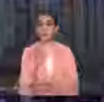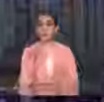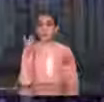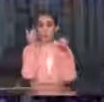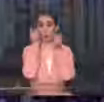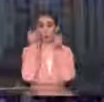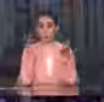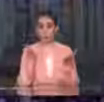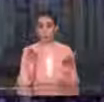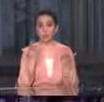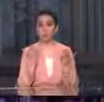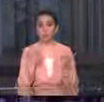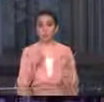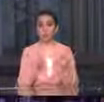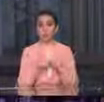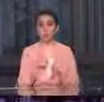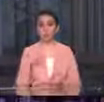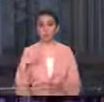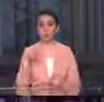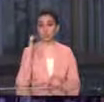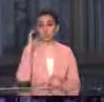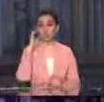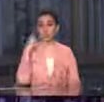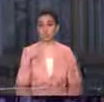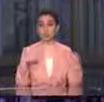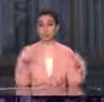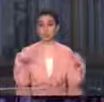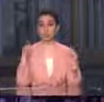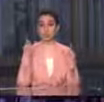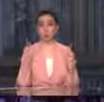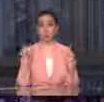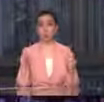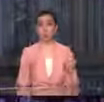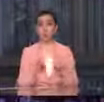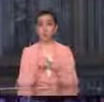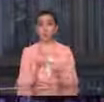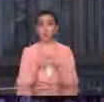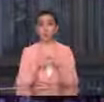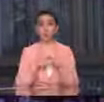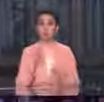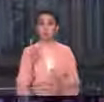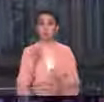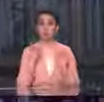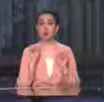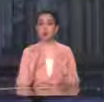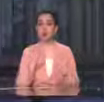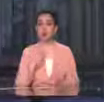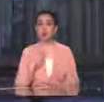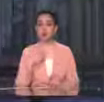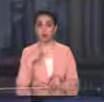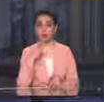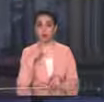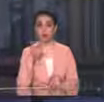культурных именно нас слушают другие люди потому что мы говорим как мы говорим о